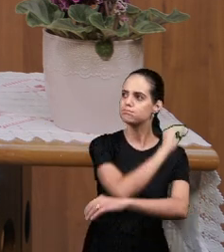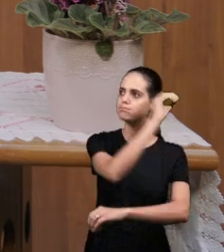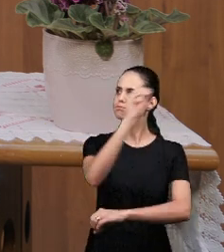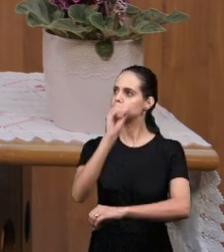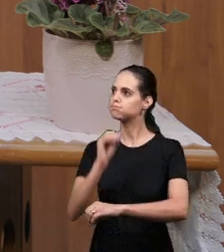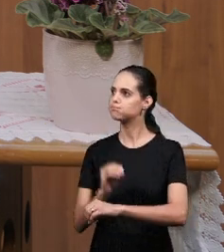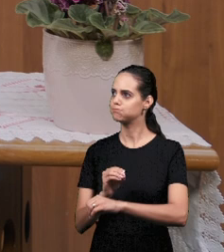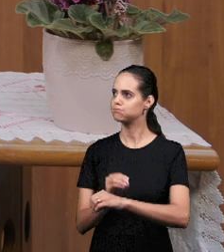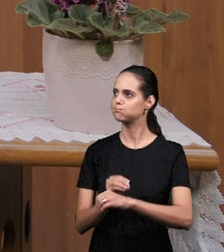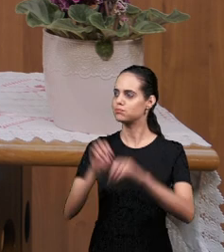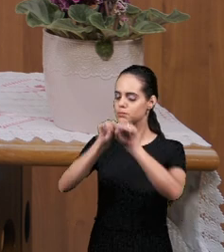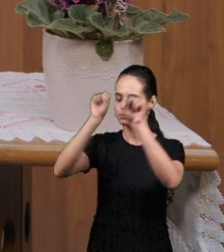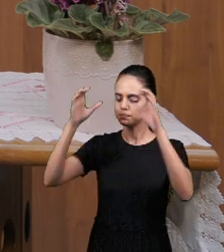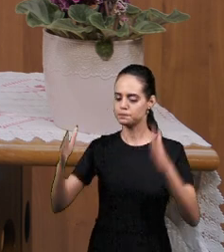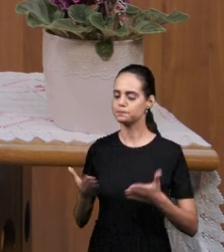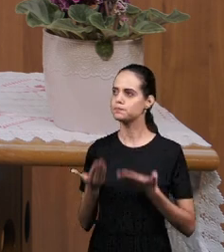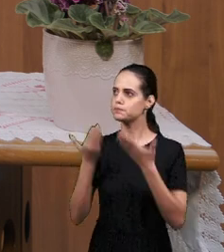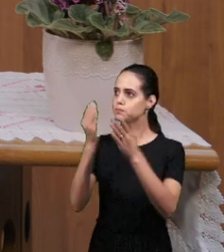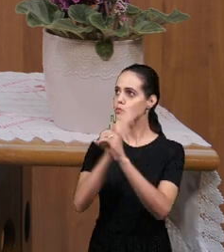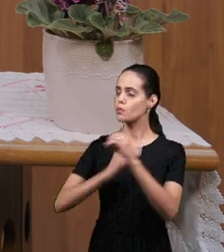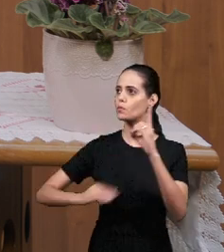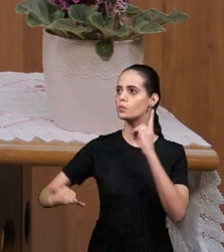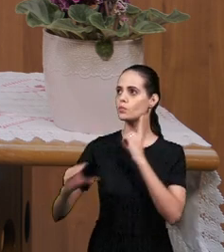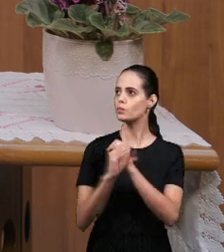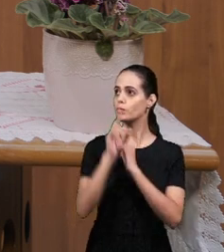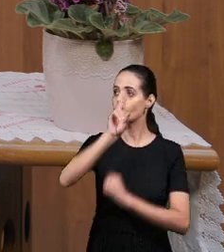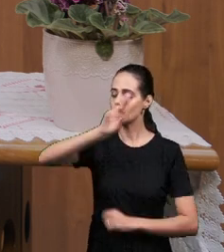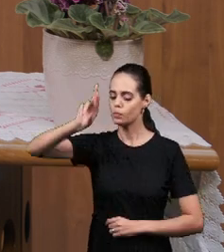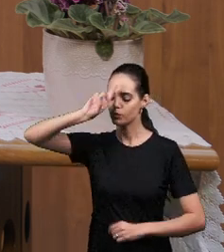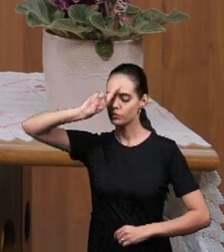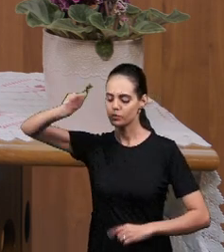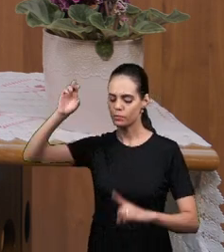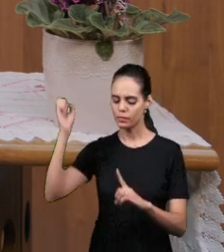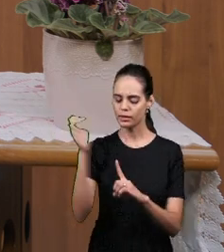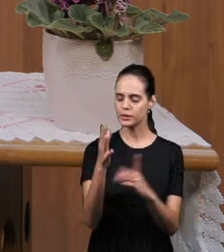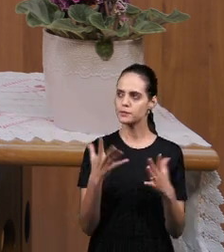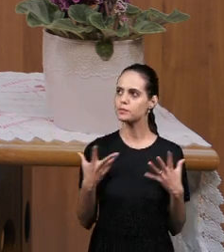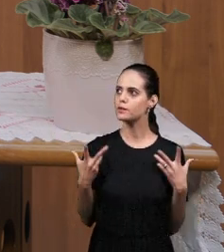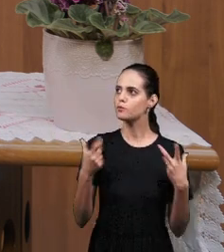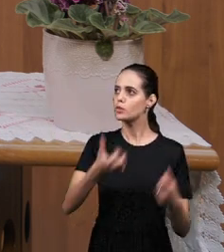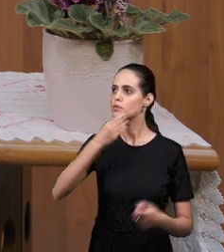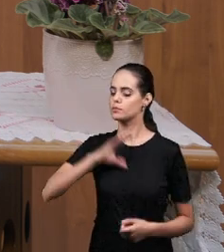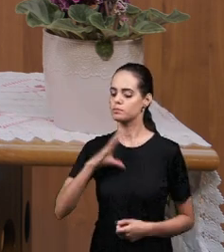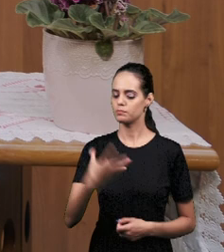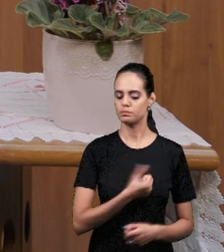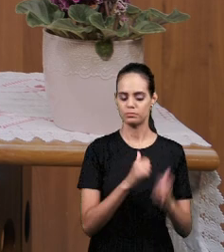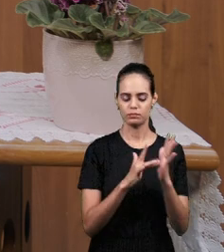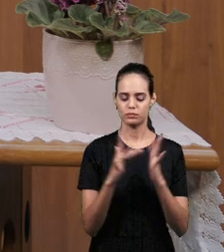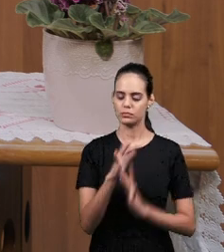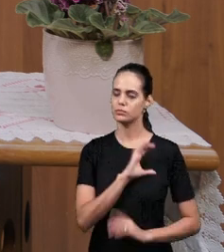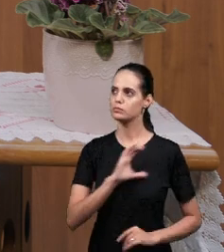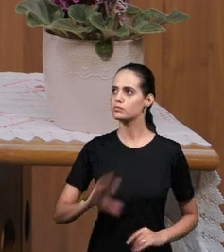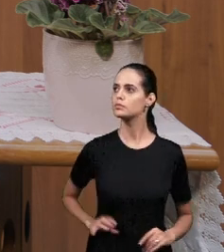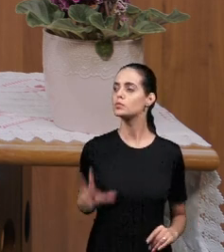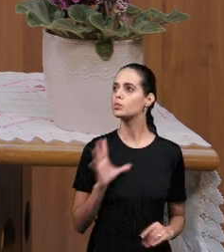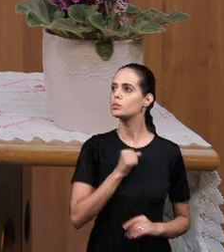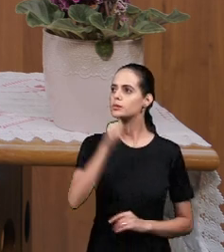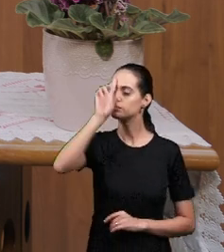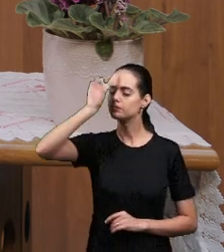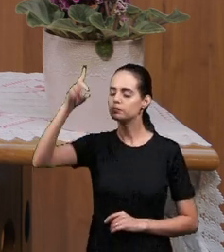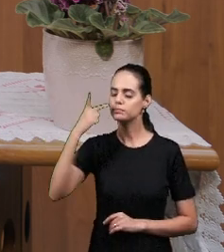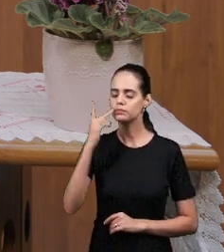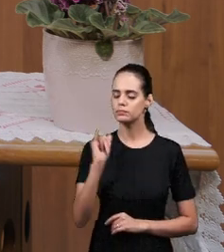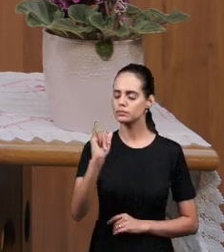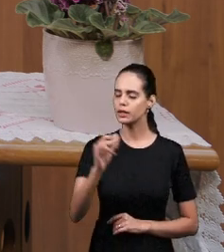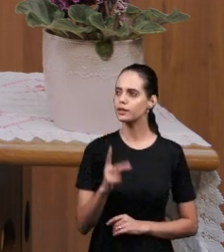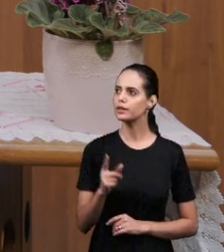nous disons que la grâce merveilleuse du Seigneur et Sauveur Jésus-Christ, l'amour de Dieu, notre Père éternel, les douces et saintes et